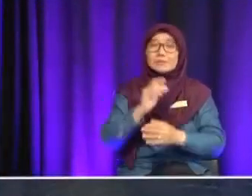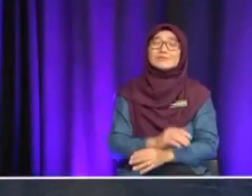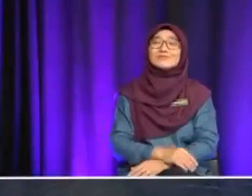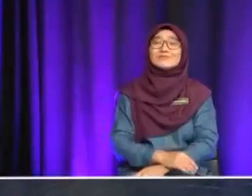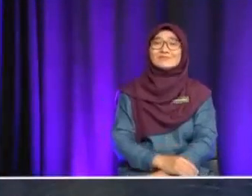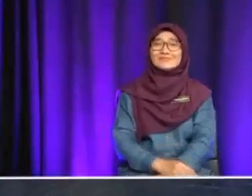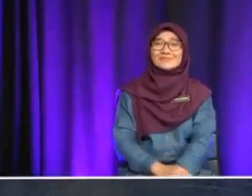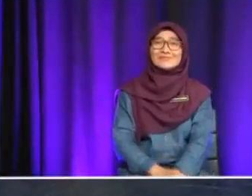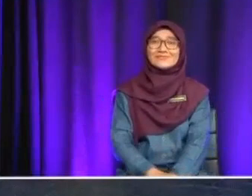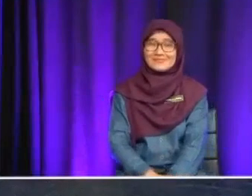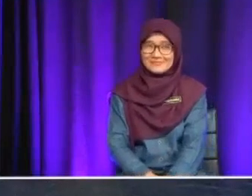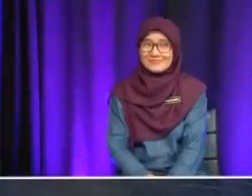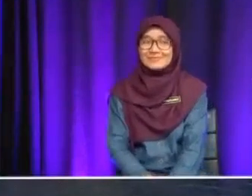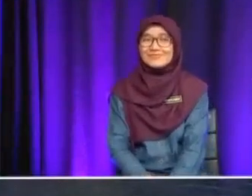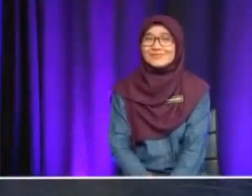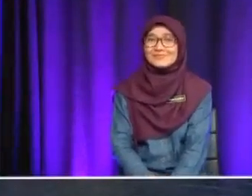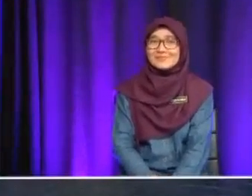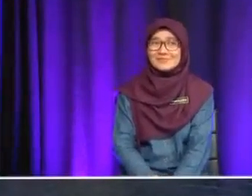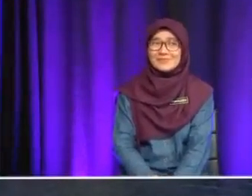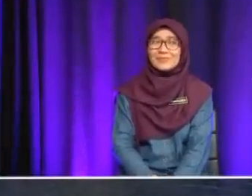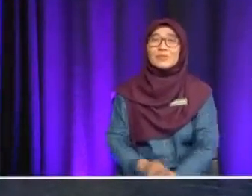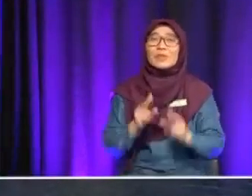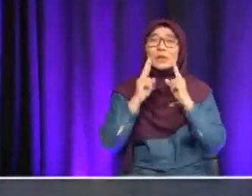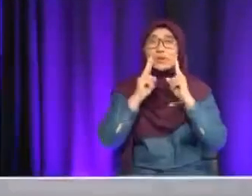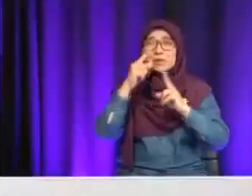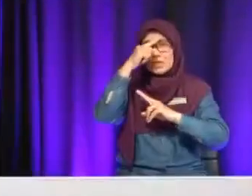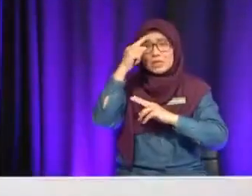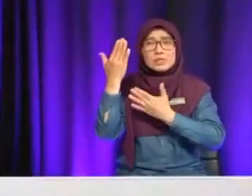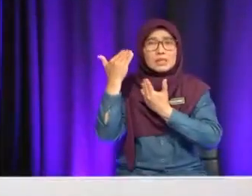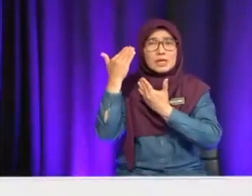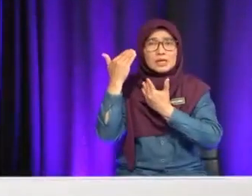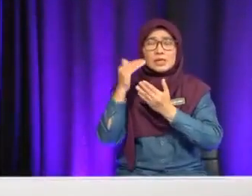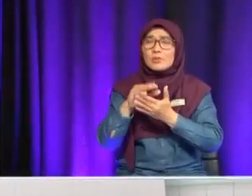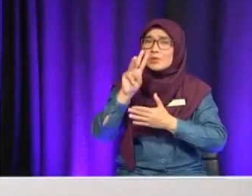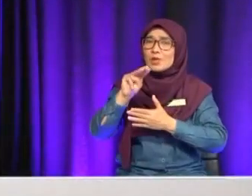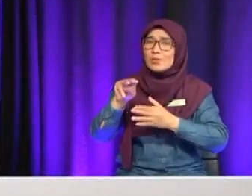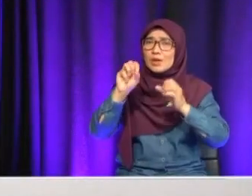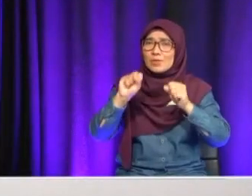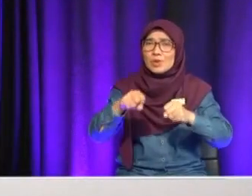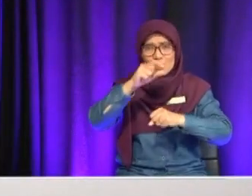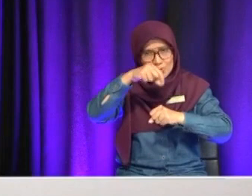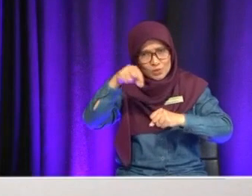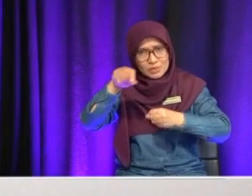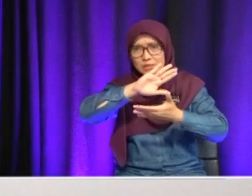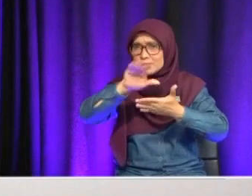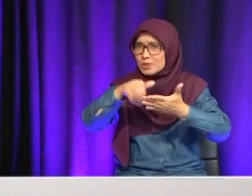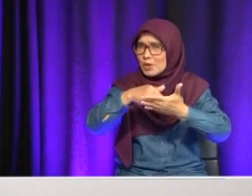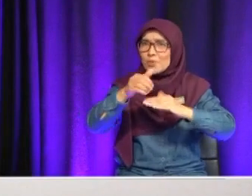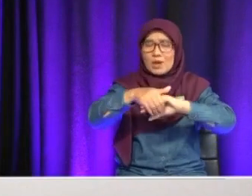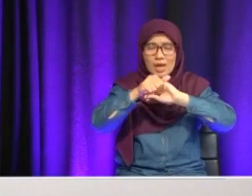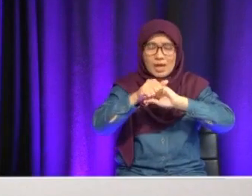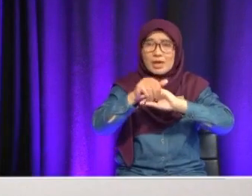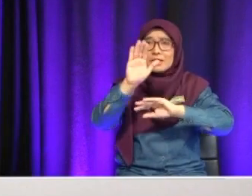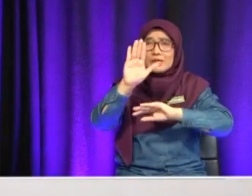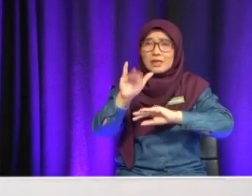mereka telah boleh keluarkan semula lah 5 jenis akad yang kita dah pun pelajari pada hari ini. Jadi sebenarnya penting